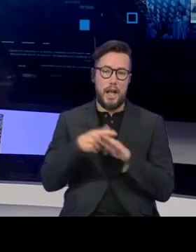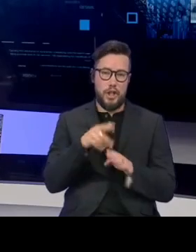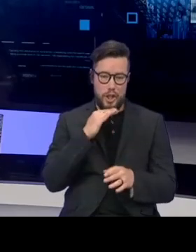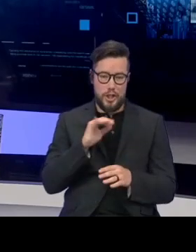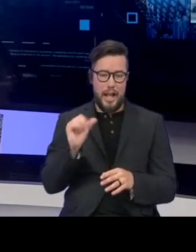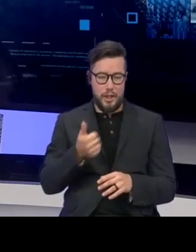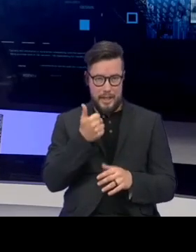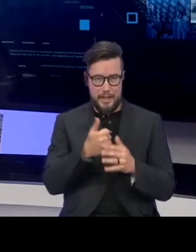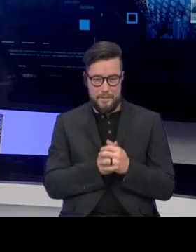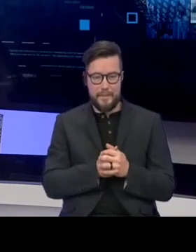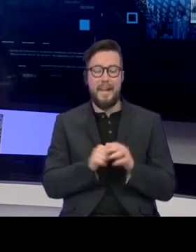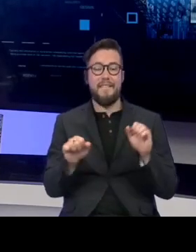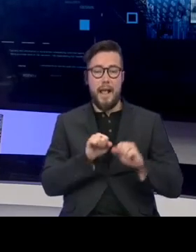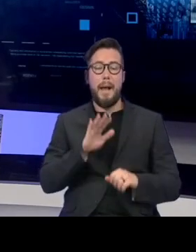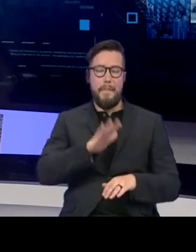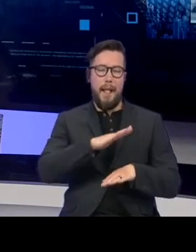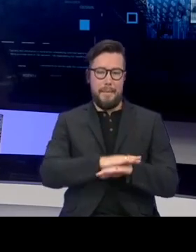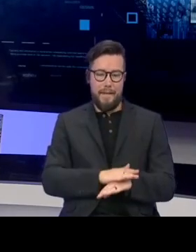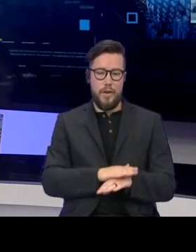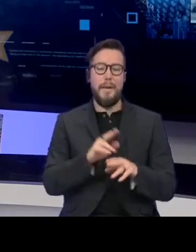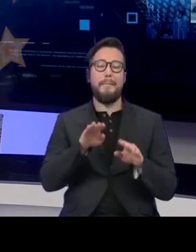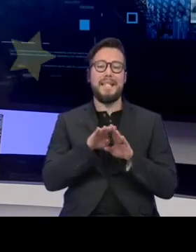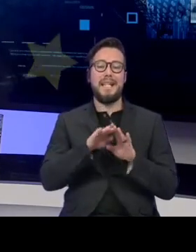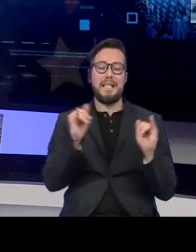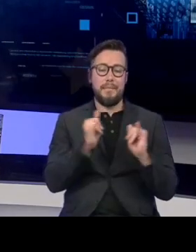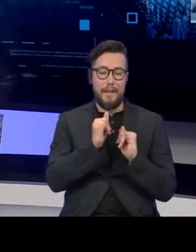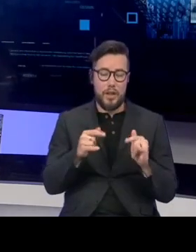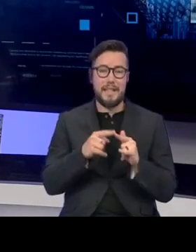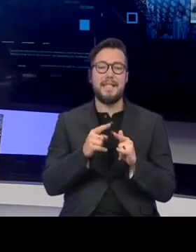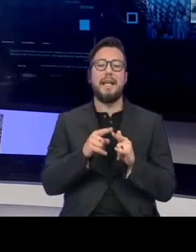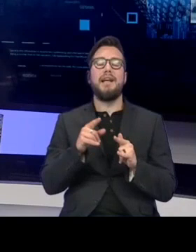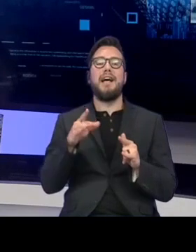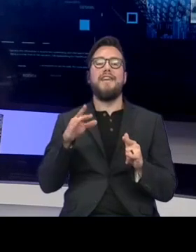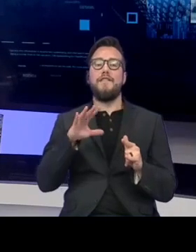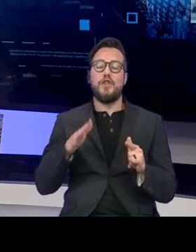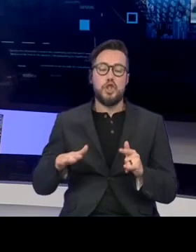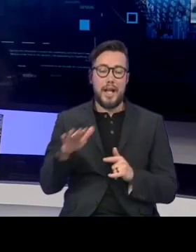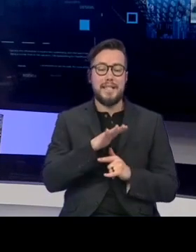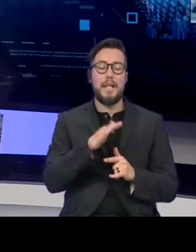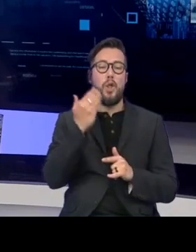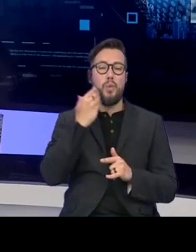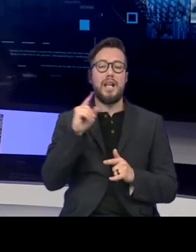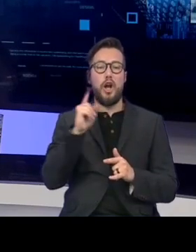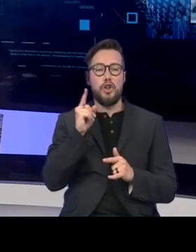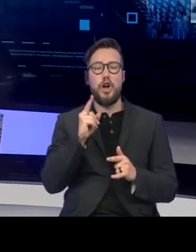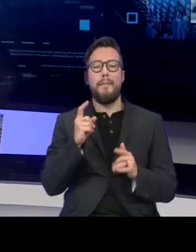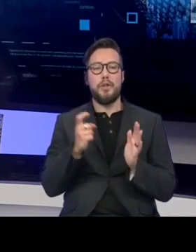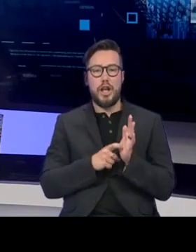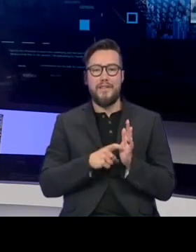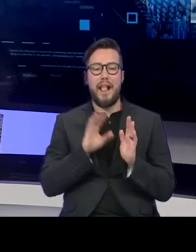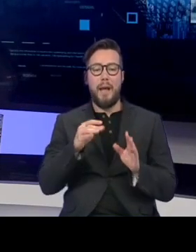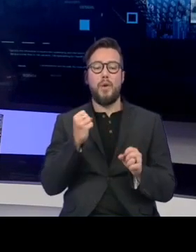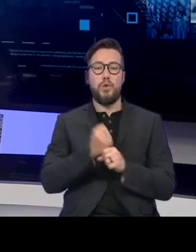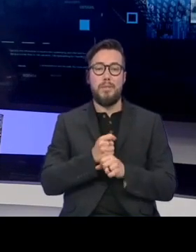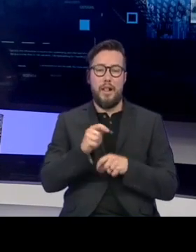ešte raz. Vláda na to kompetencie mala. Zhodli sa na to minister spravodlivosti. Zhodli sa na to všetci ľudia, ktorí jednoducho požadovali, aby sa urobili